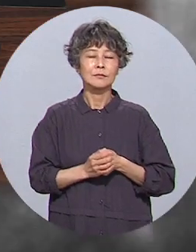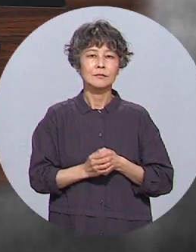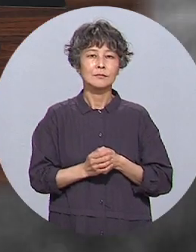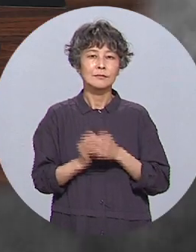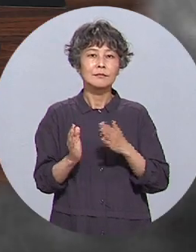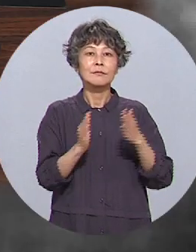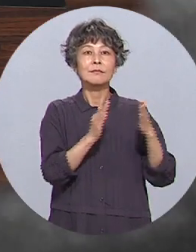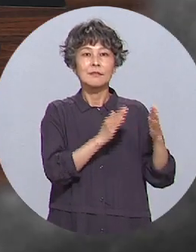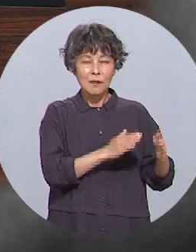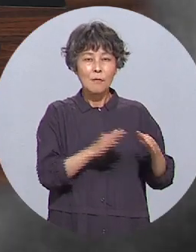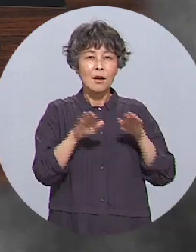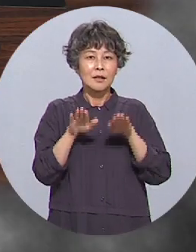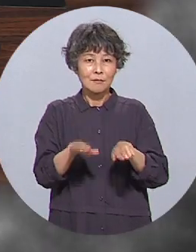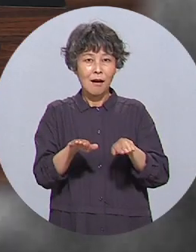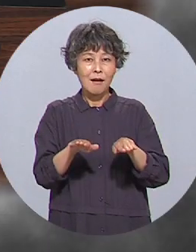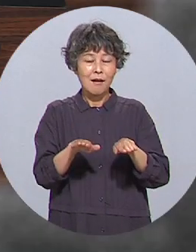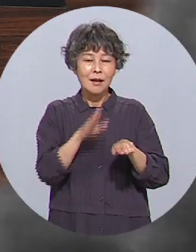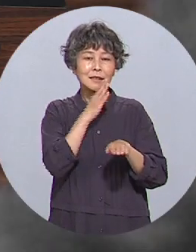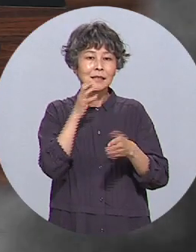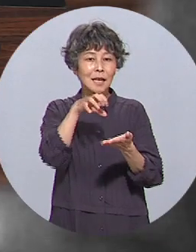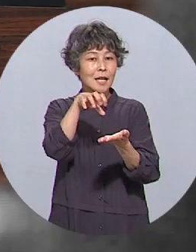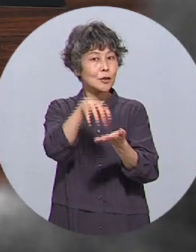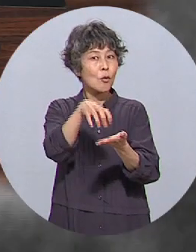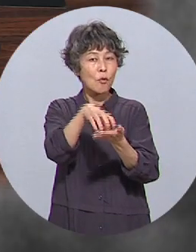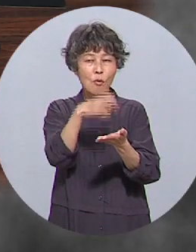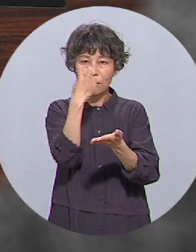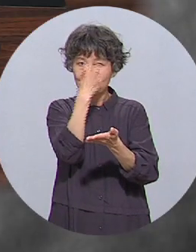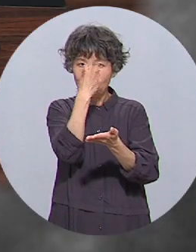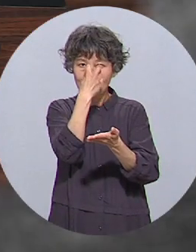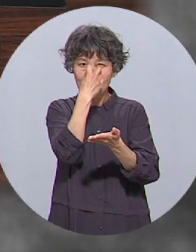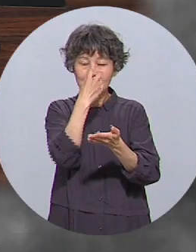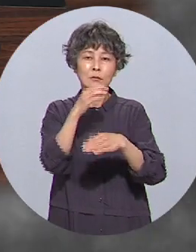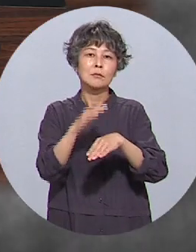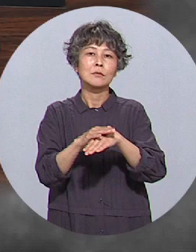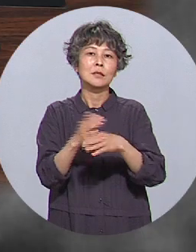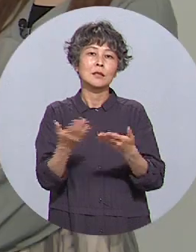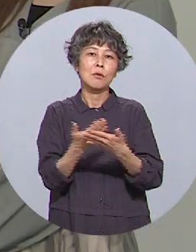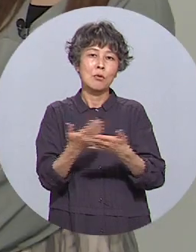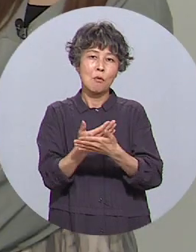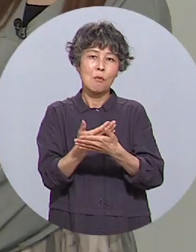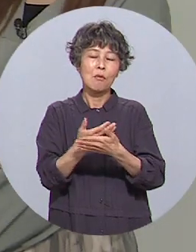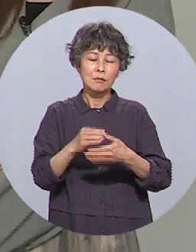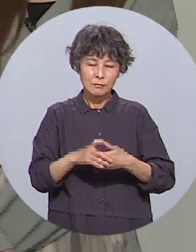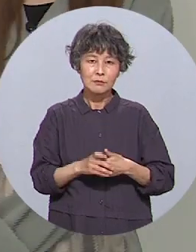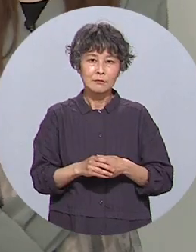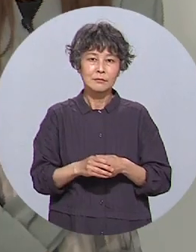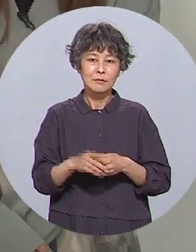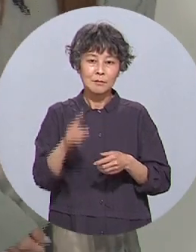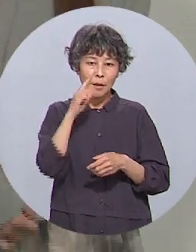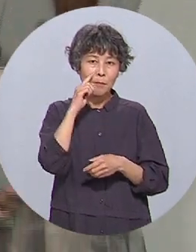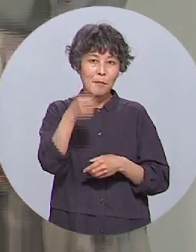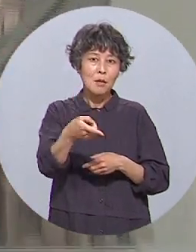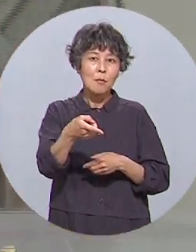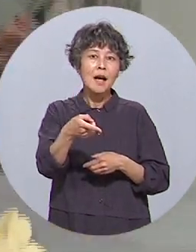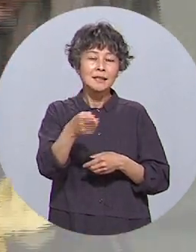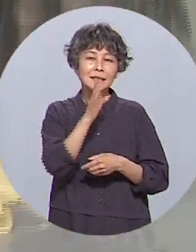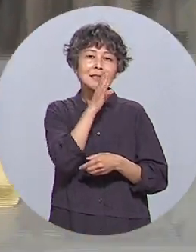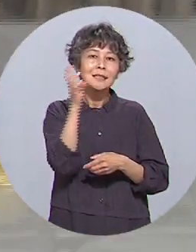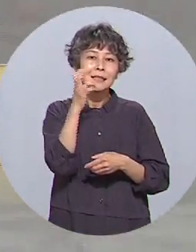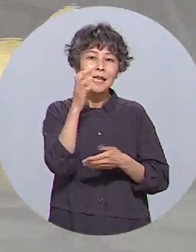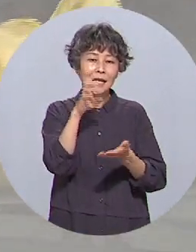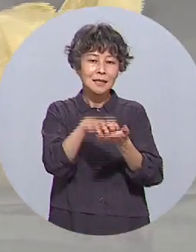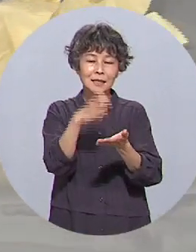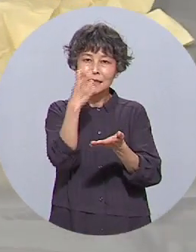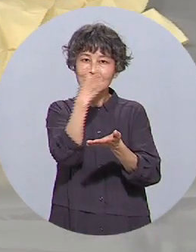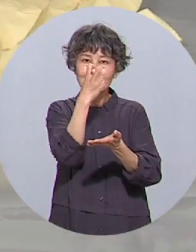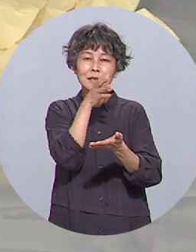さあ、ここからは実際に鑑識のお仕事を覗いてみましょう。 佐伯さんの目の前にですね、実際の鑑識